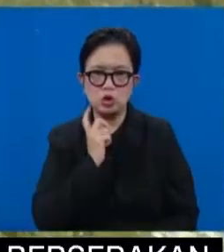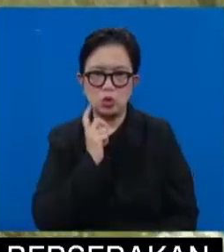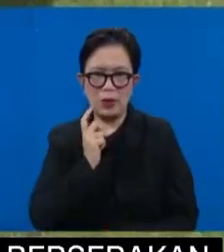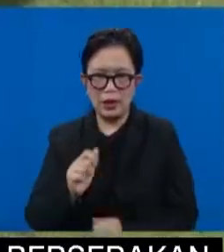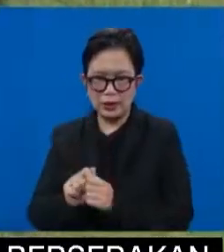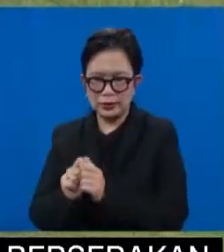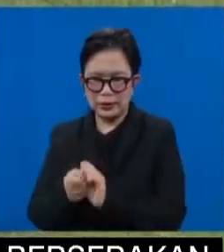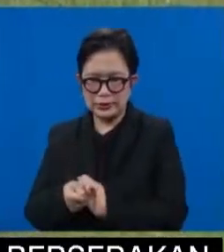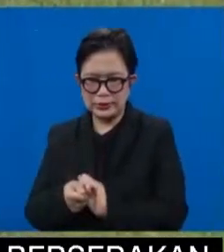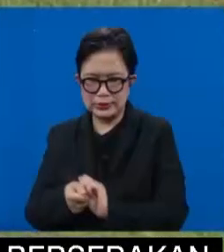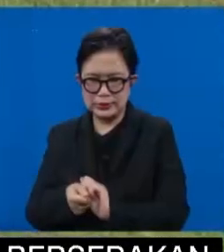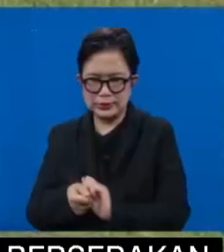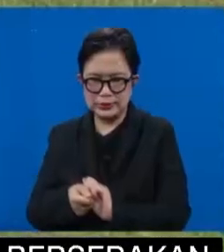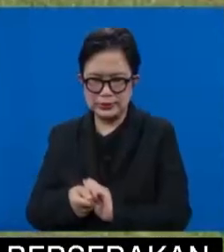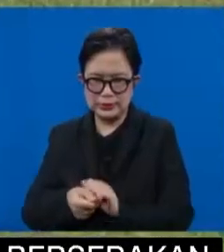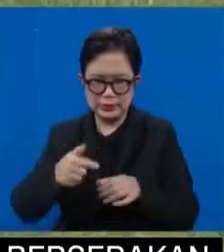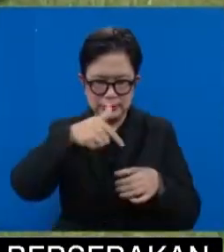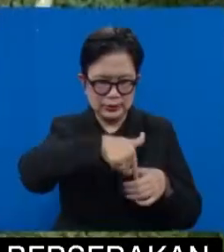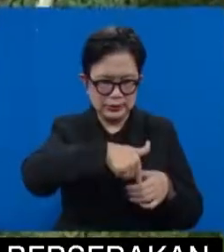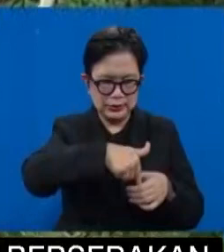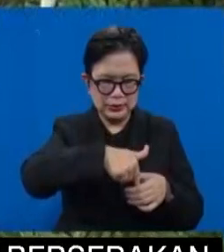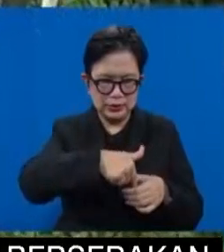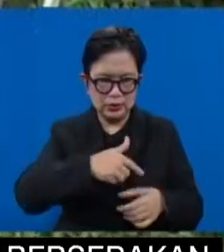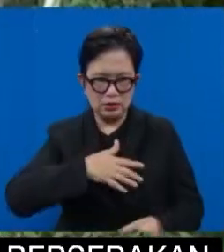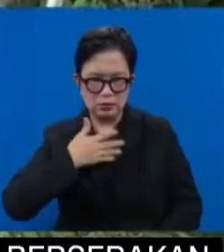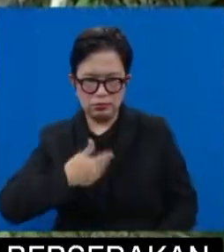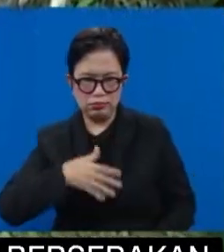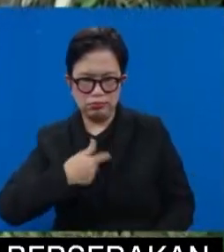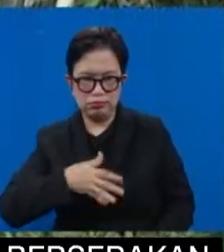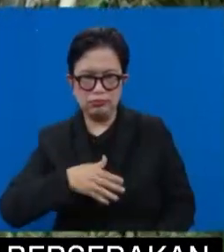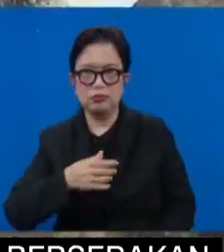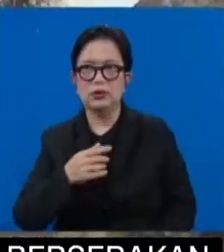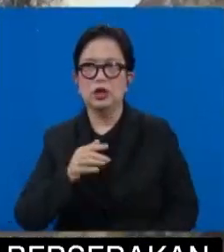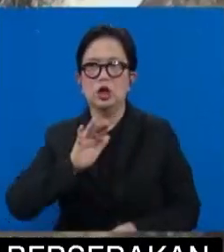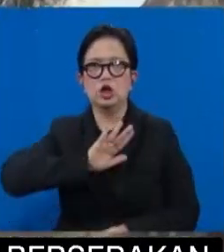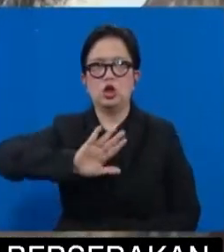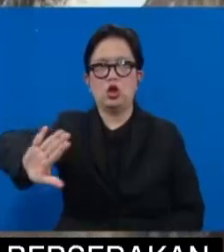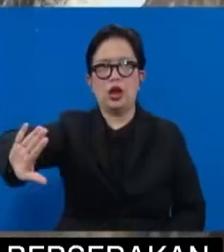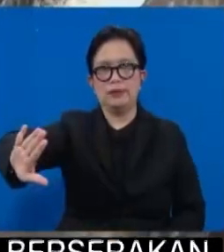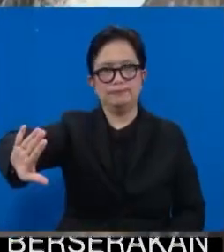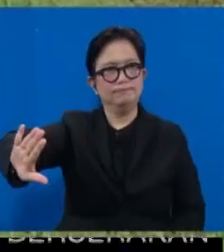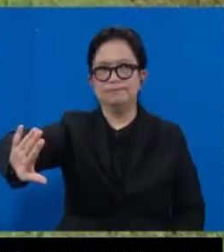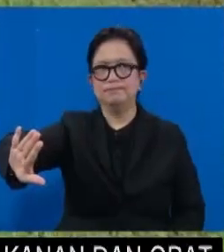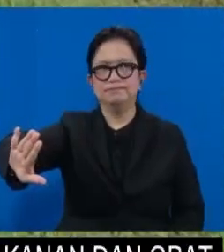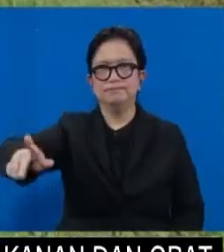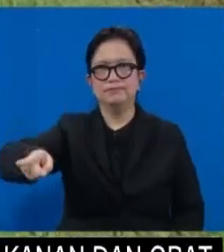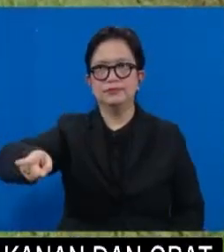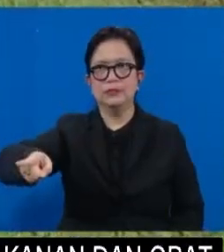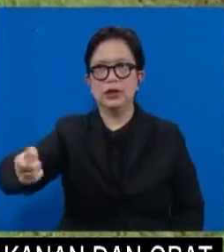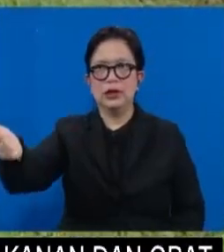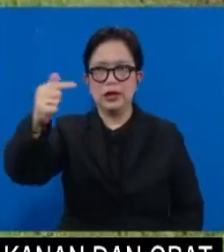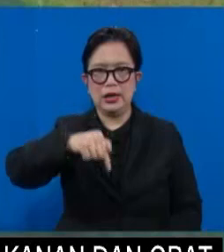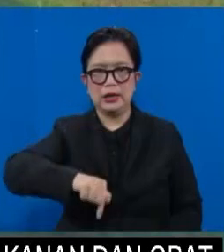dimasukkan ke tangki SPBU. Karena terlalu banyak mengandung air, pihak SPBU menolak kiriman Pertalite yang datang pada Jumat